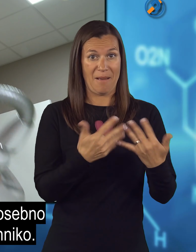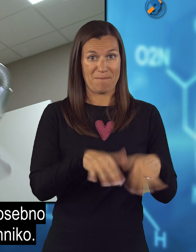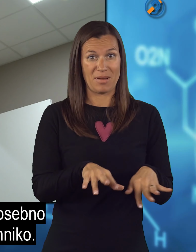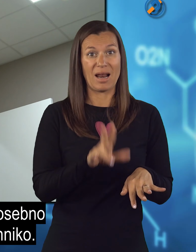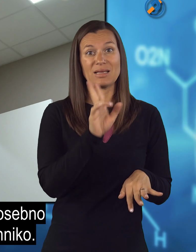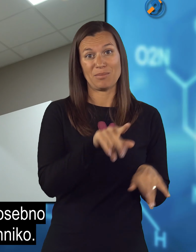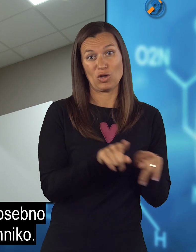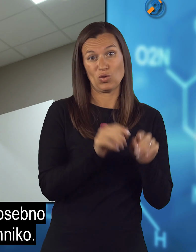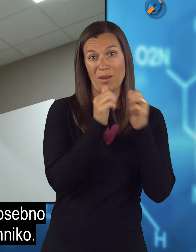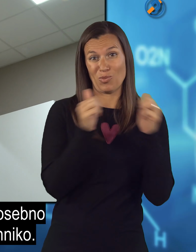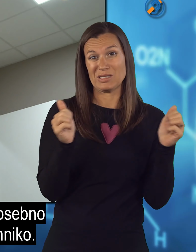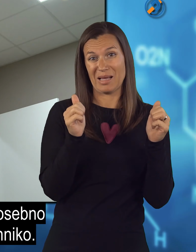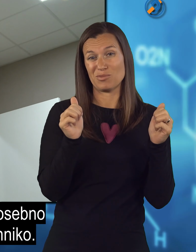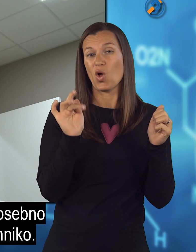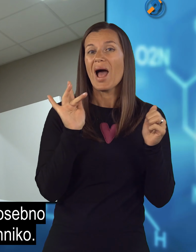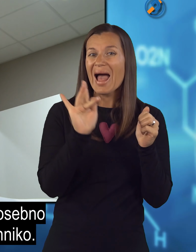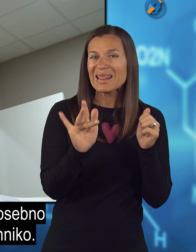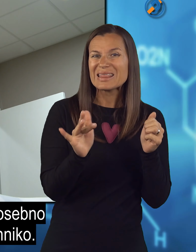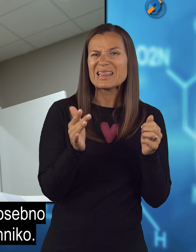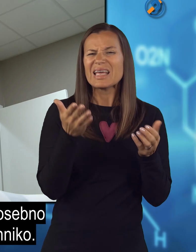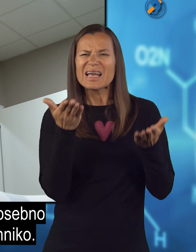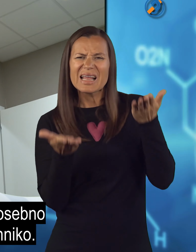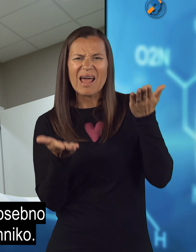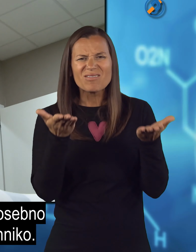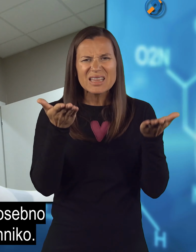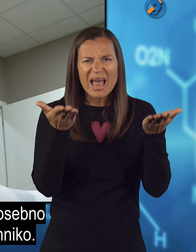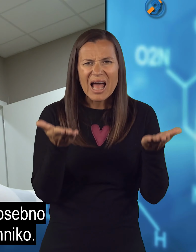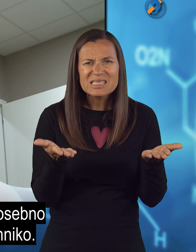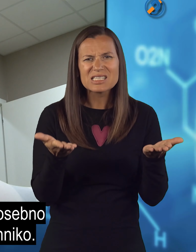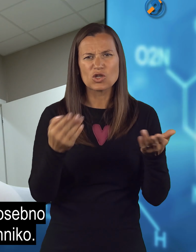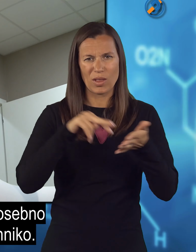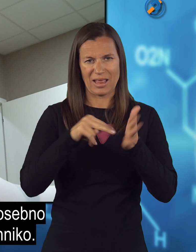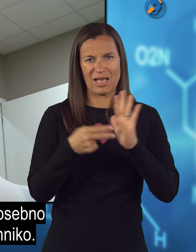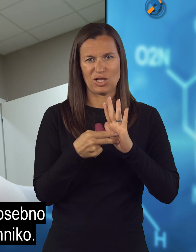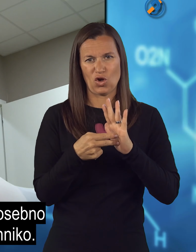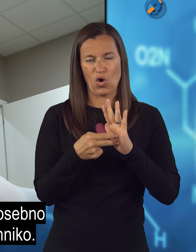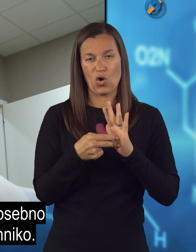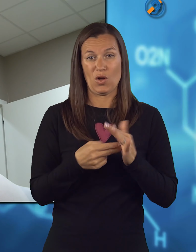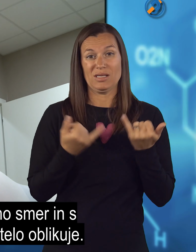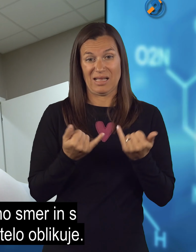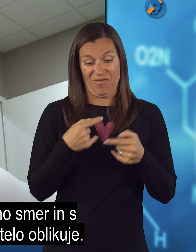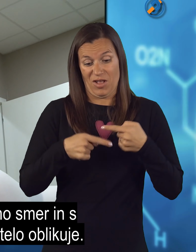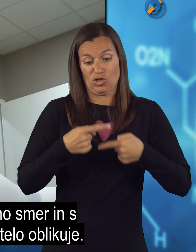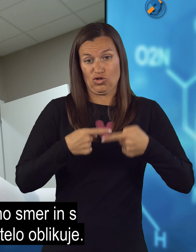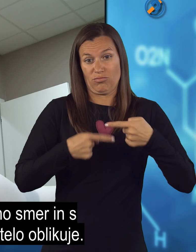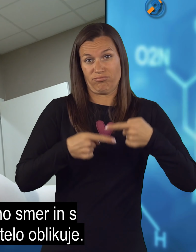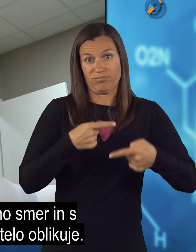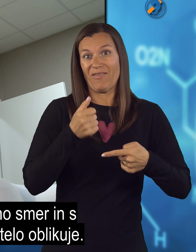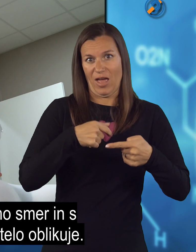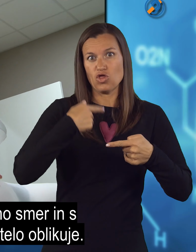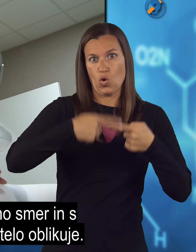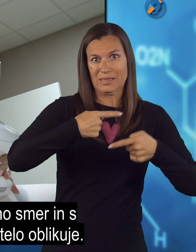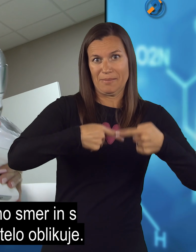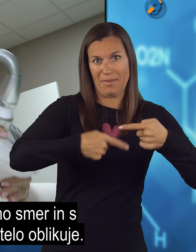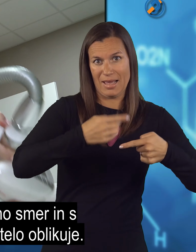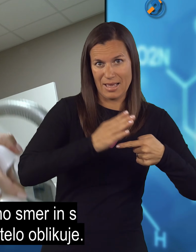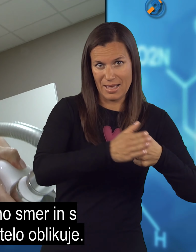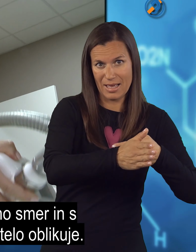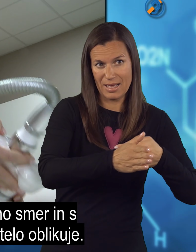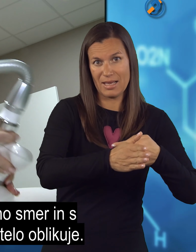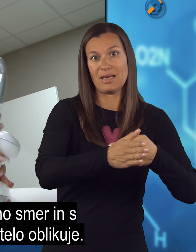Ta aparat ima tudi posebno antigravitacijsko tehniko. Sedaj se valjčki vrtijo v eno